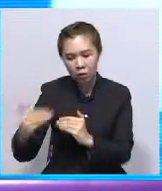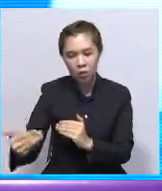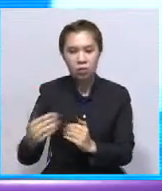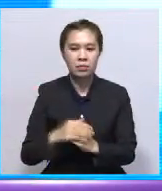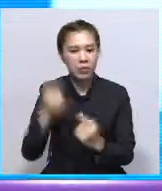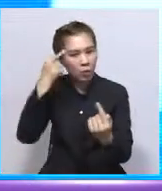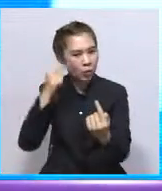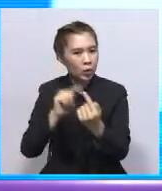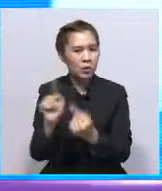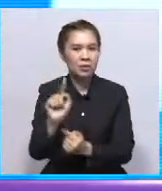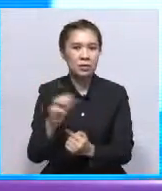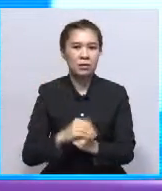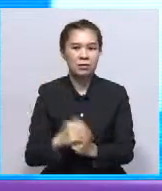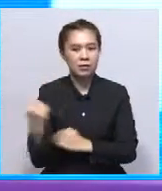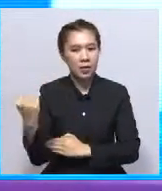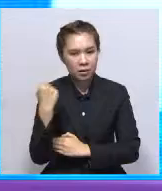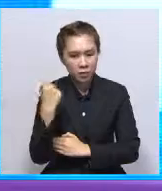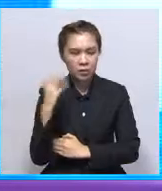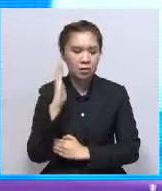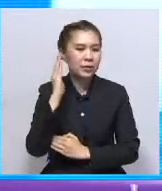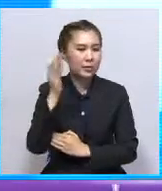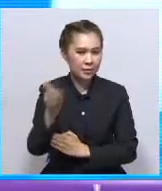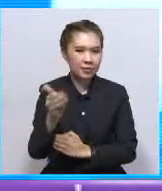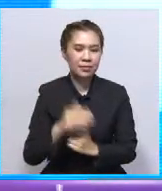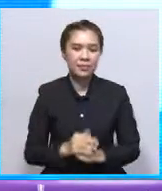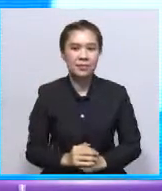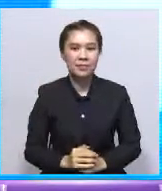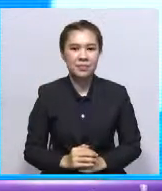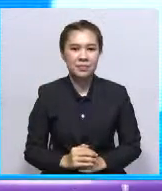วไว้ว่ามั่นคงมั่งคั่งและยั่งยืน